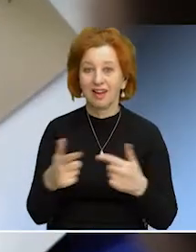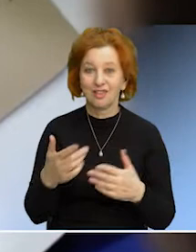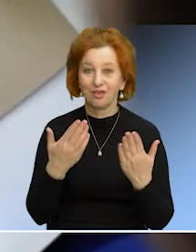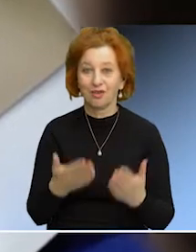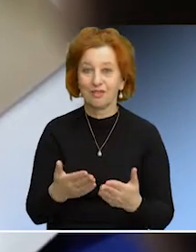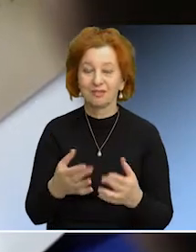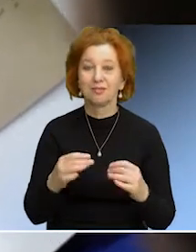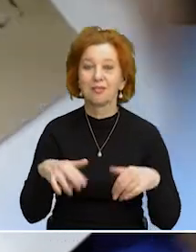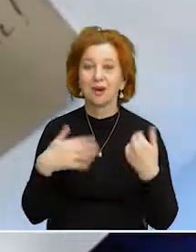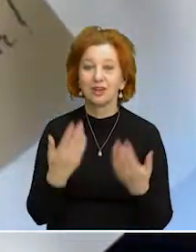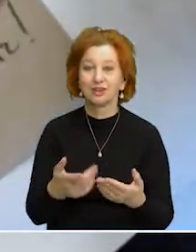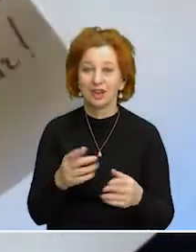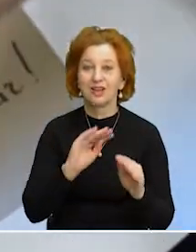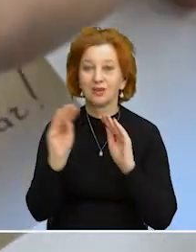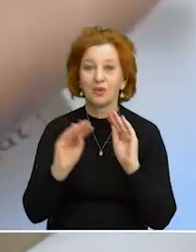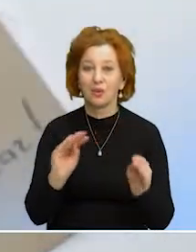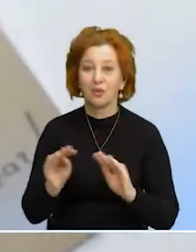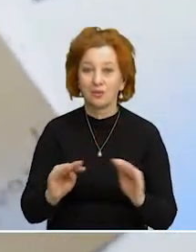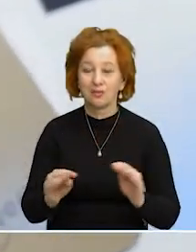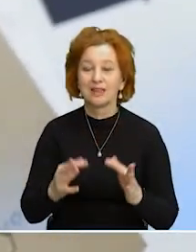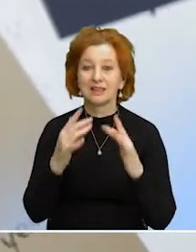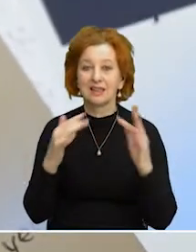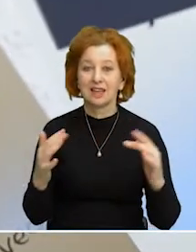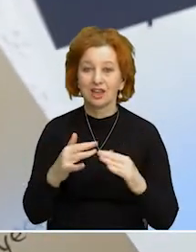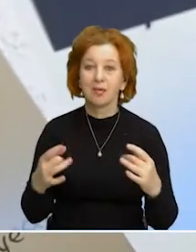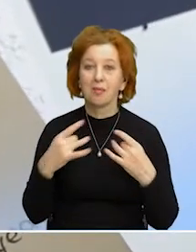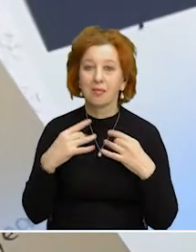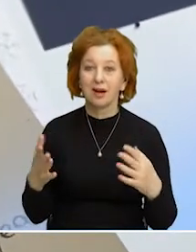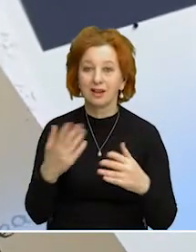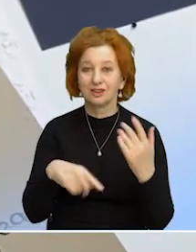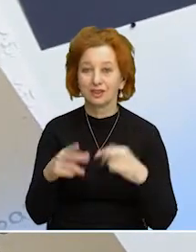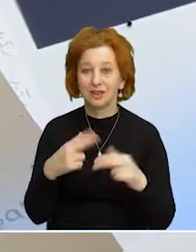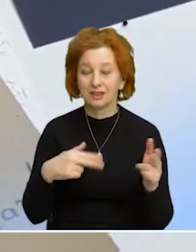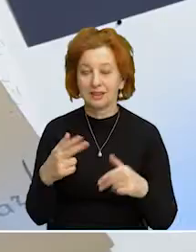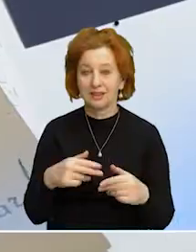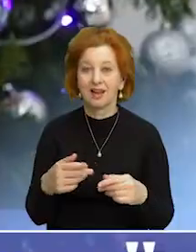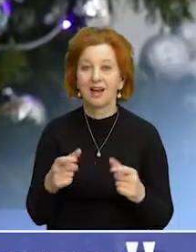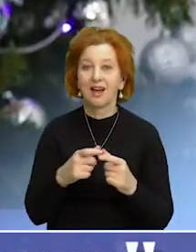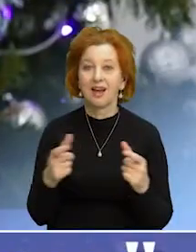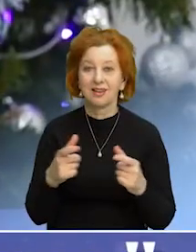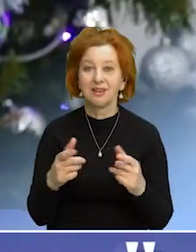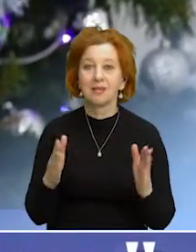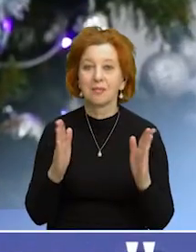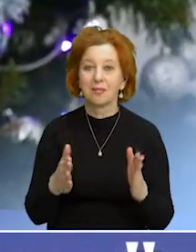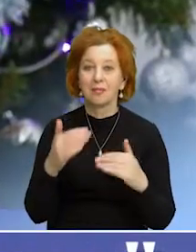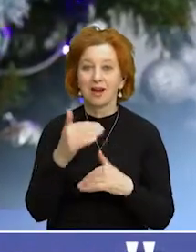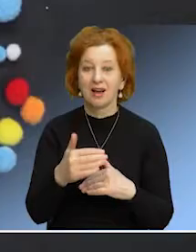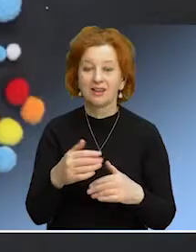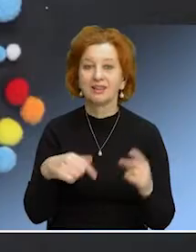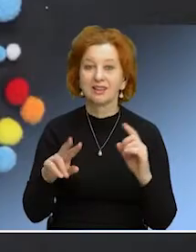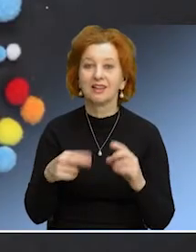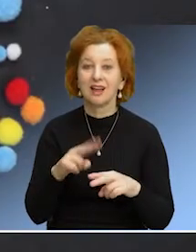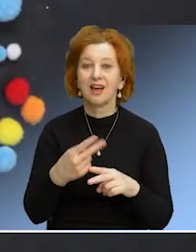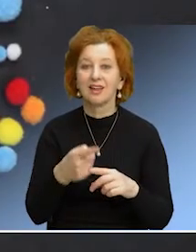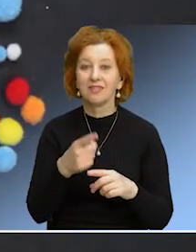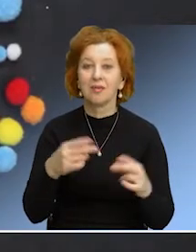Снеговик готов! По желанию можете украсить открытку снежинками и праздничной надписью. Открытка «Маленькие пальчики».